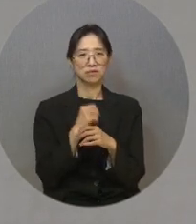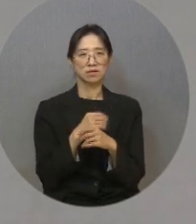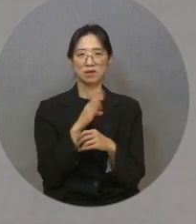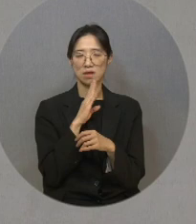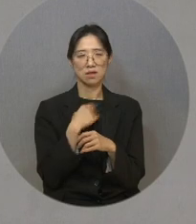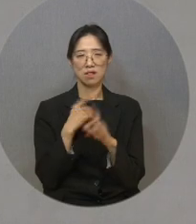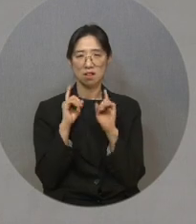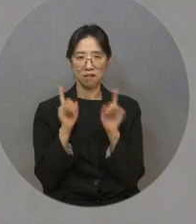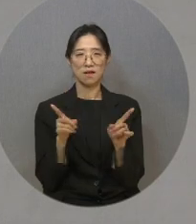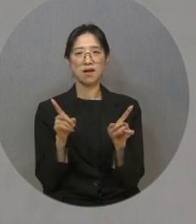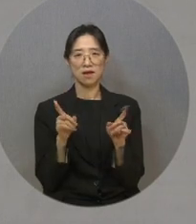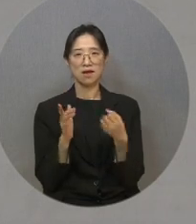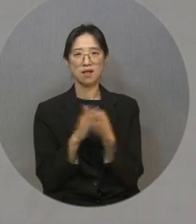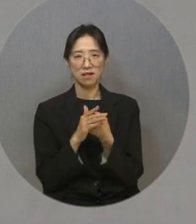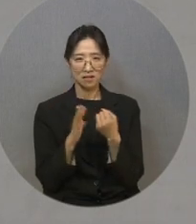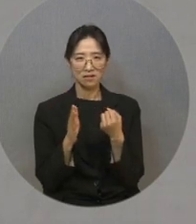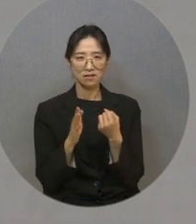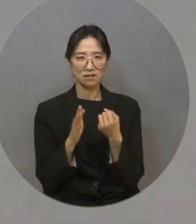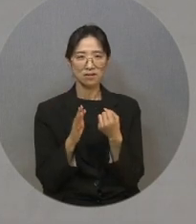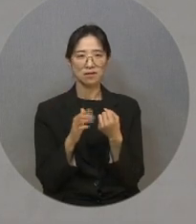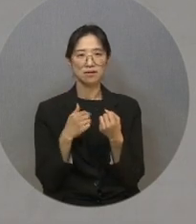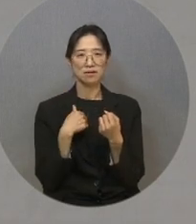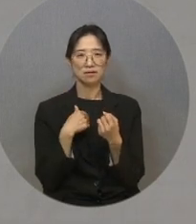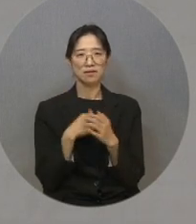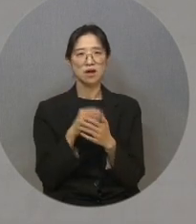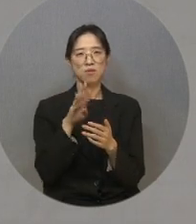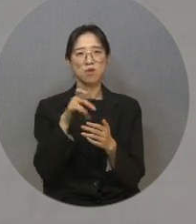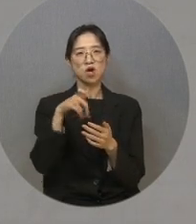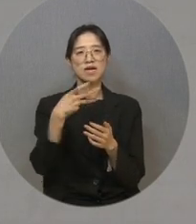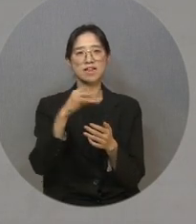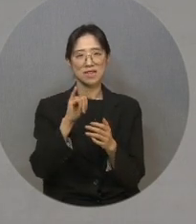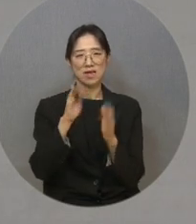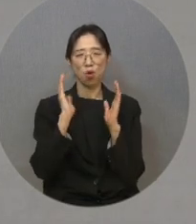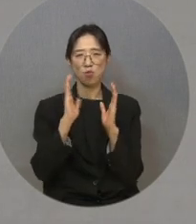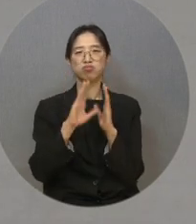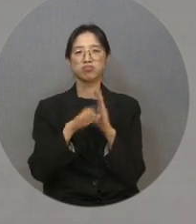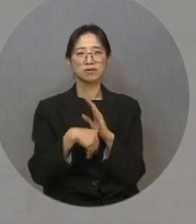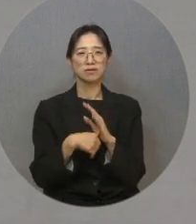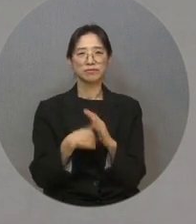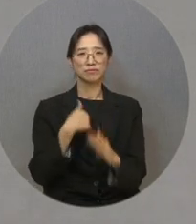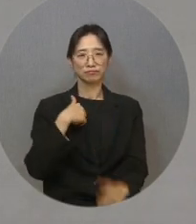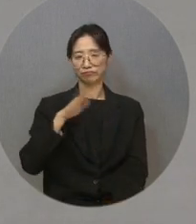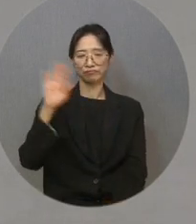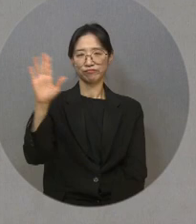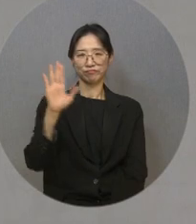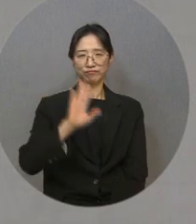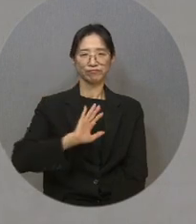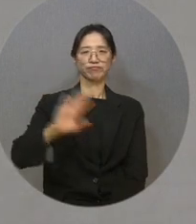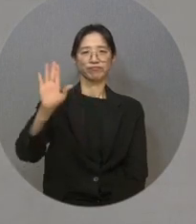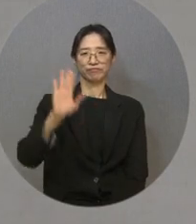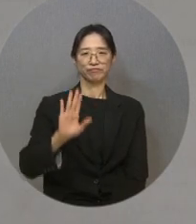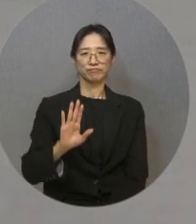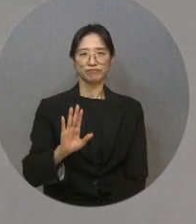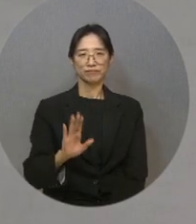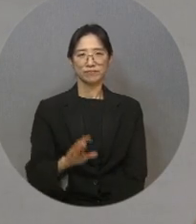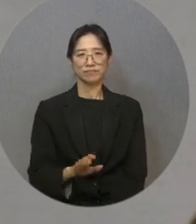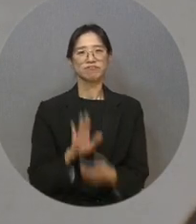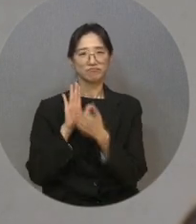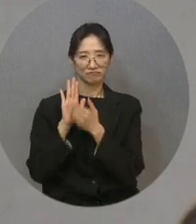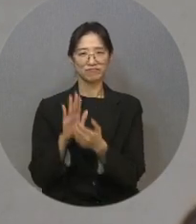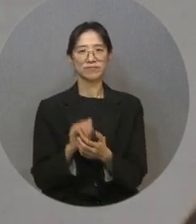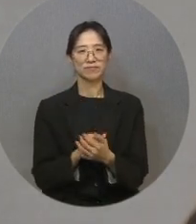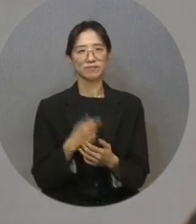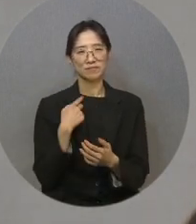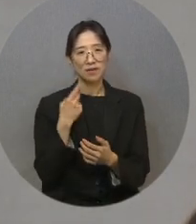화가 나더라고. 그래서 나 버클리에서 공부할 때인데 나 안 한다고 그랬어요. 안 해. 나 안 해. 안 받아.